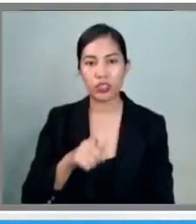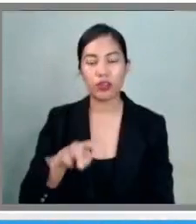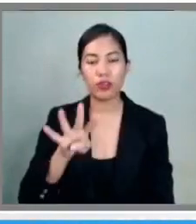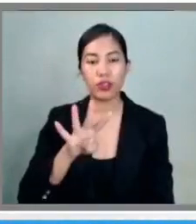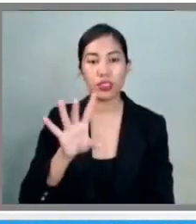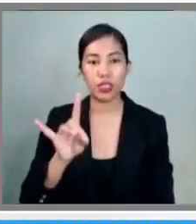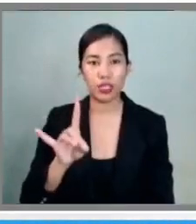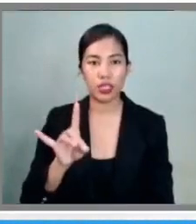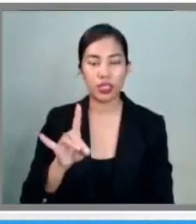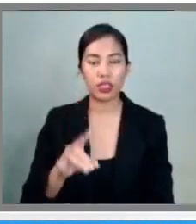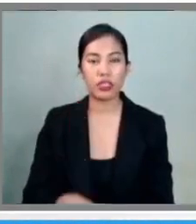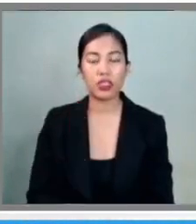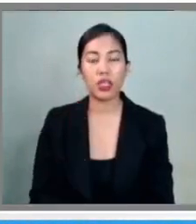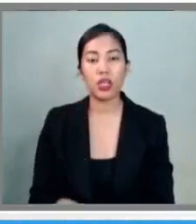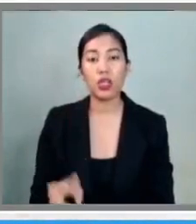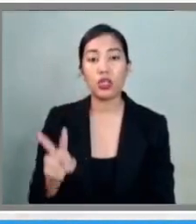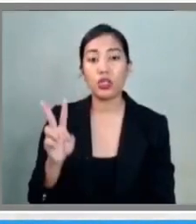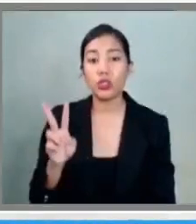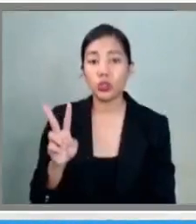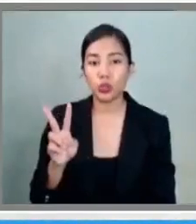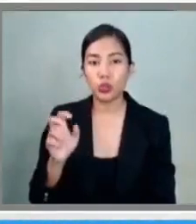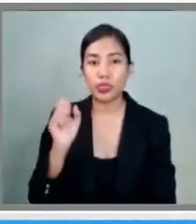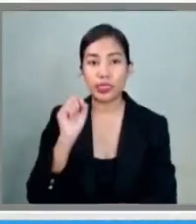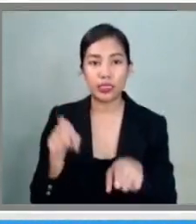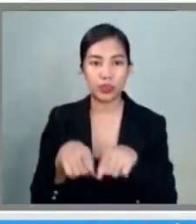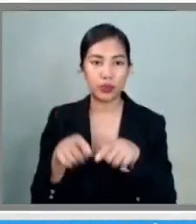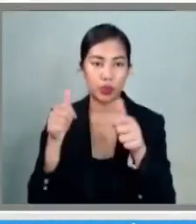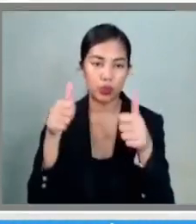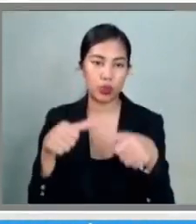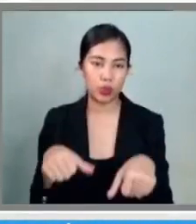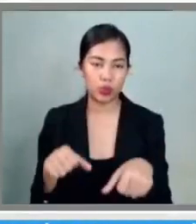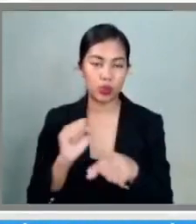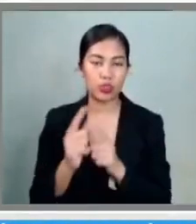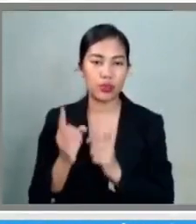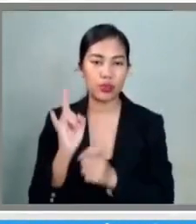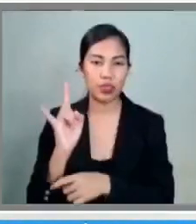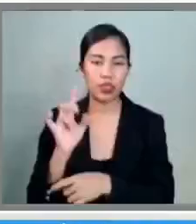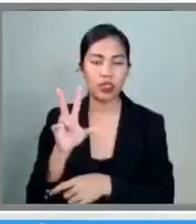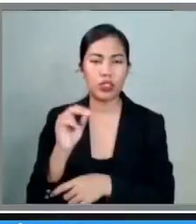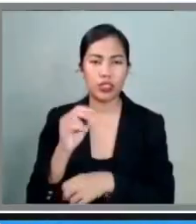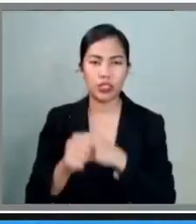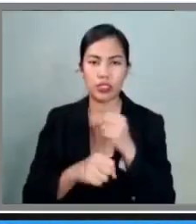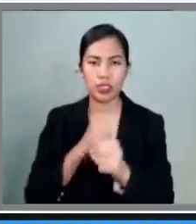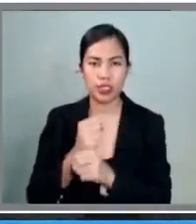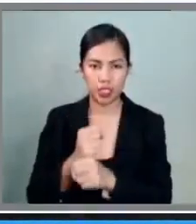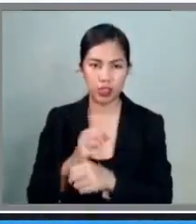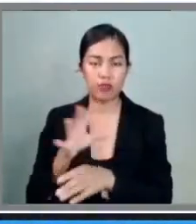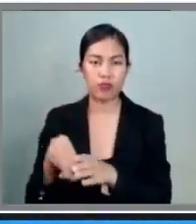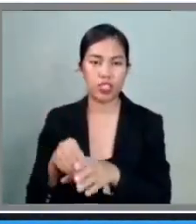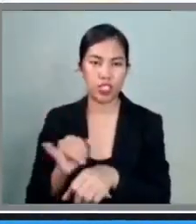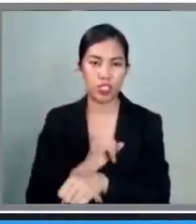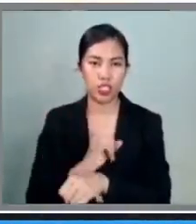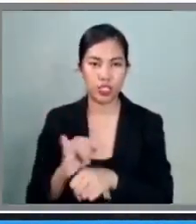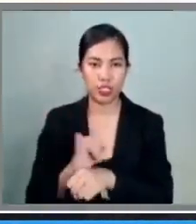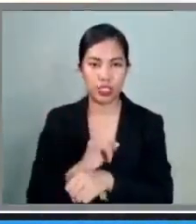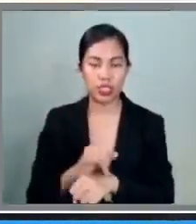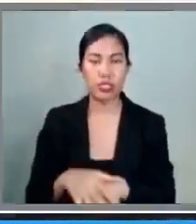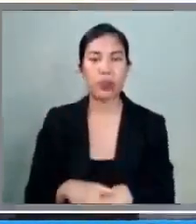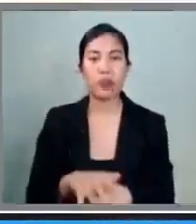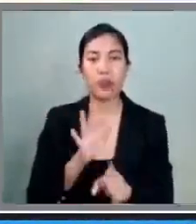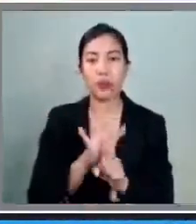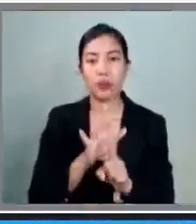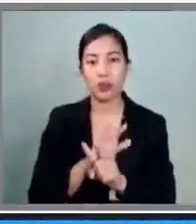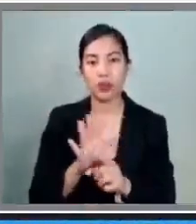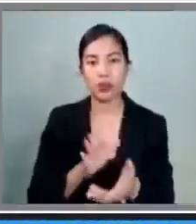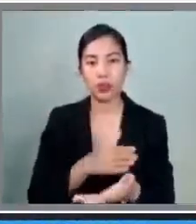dalawang kapatid sa isang pahayag sa social media. 30 years naging bahagi ng industriya si Lee. Nakilala siya sa mga kantang A Love